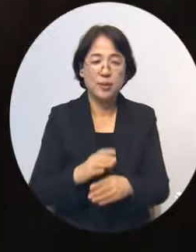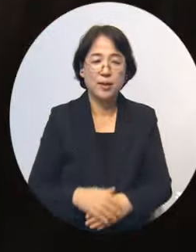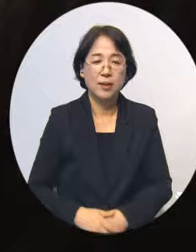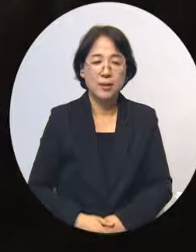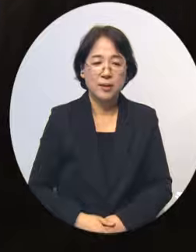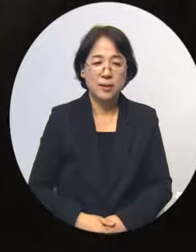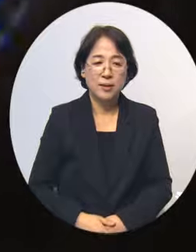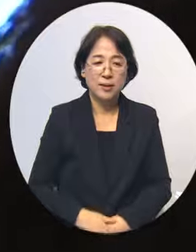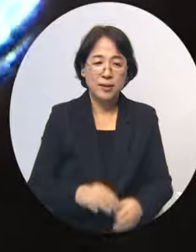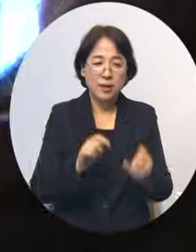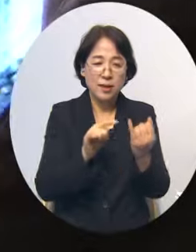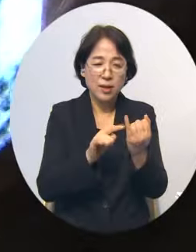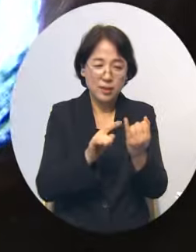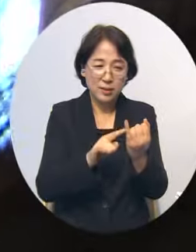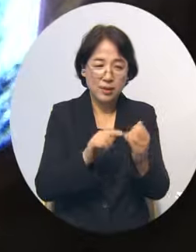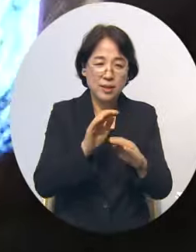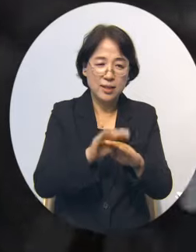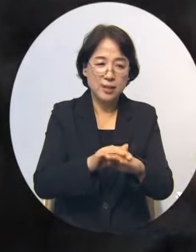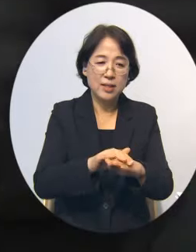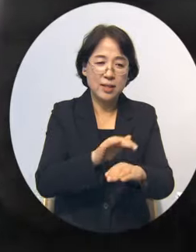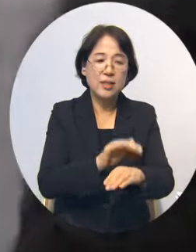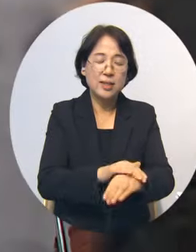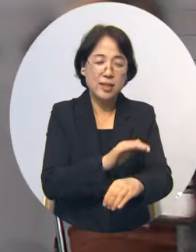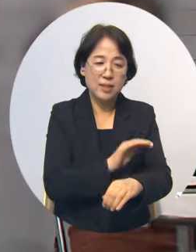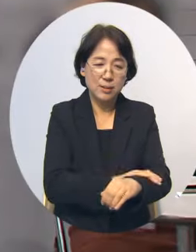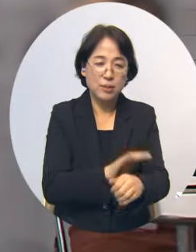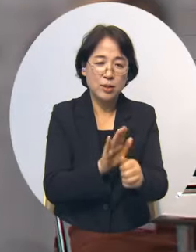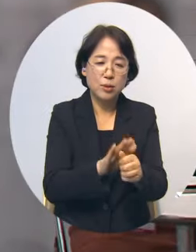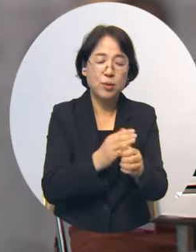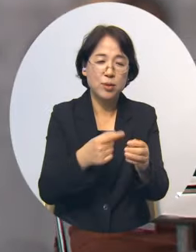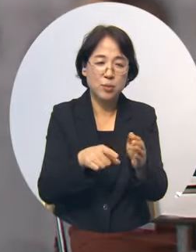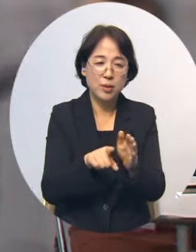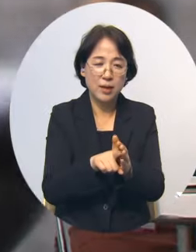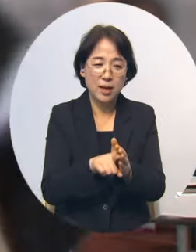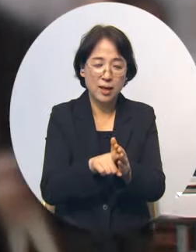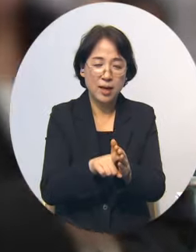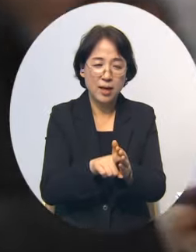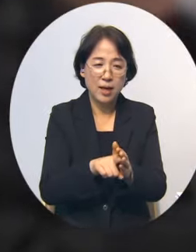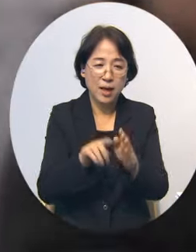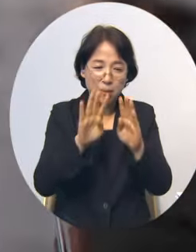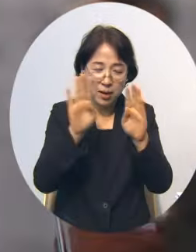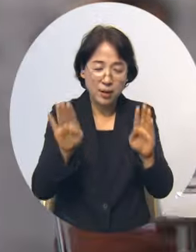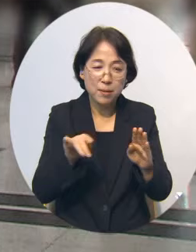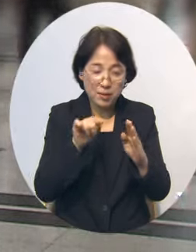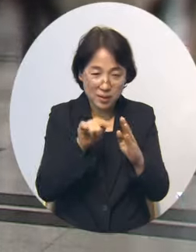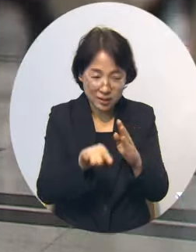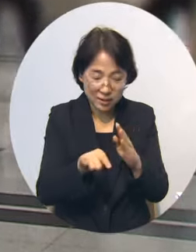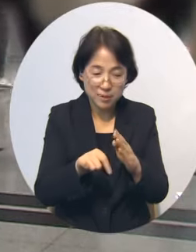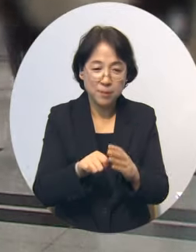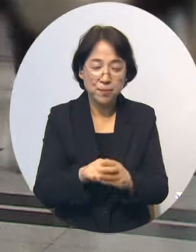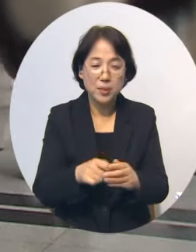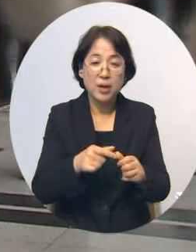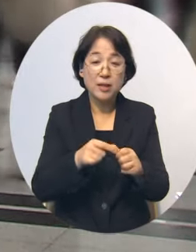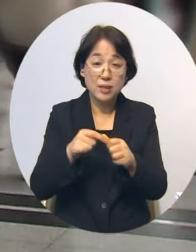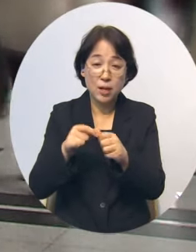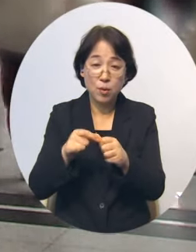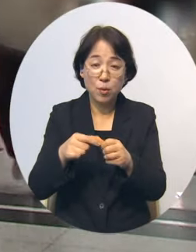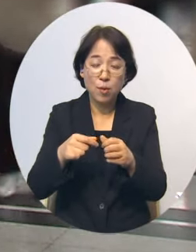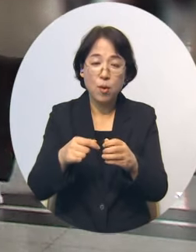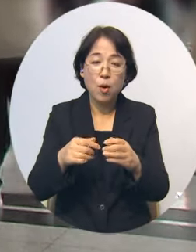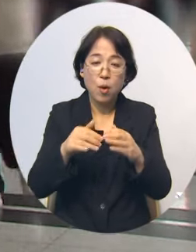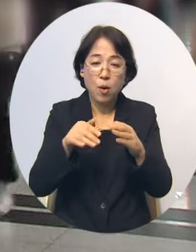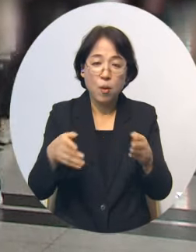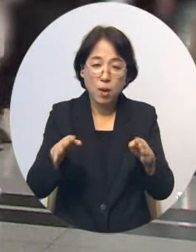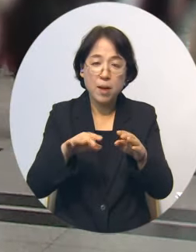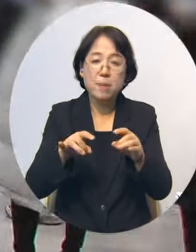정신은 현장 실습과 업무 지원을 위해 공공기관 채용정보 박남 회장을 찾았습니다 체용 관마다 주를 선